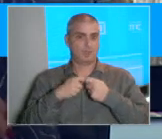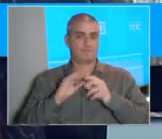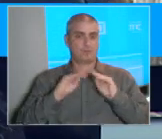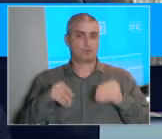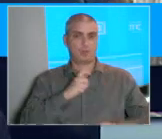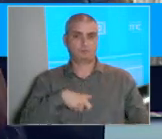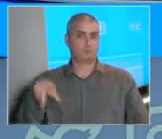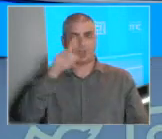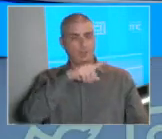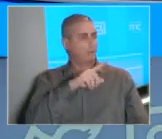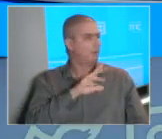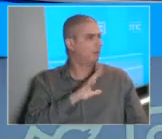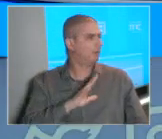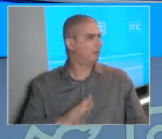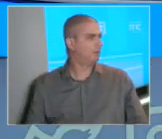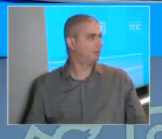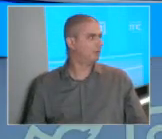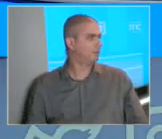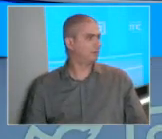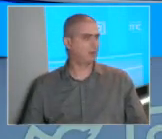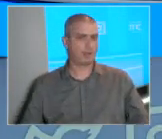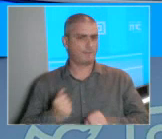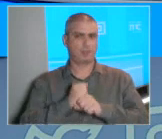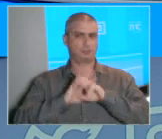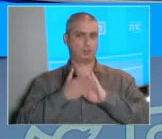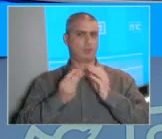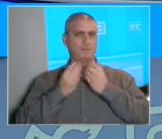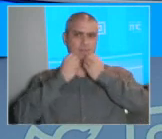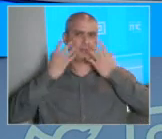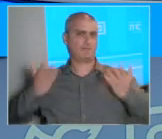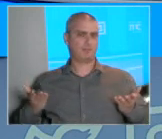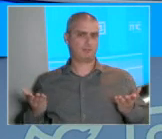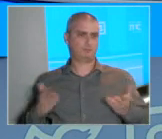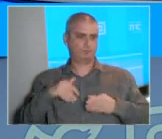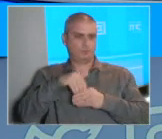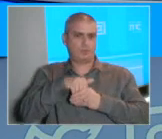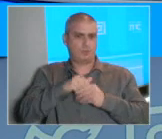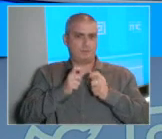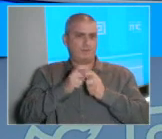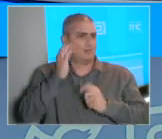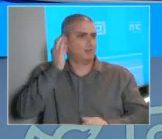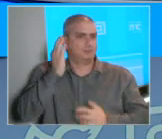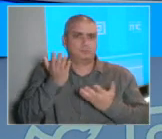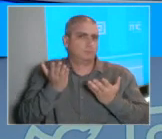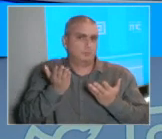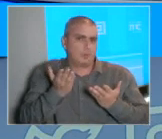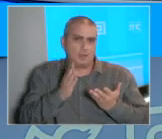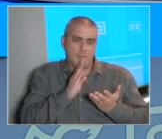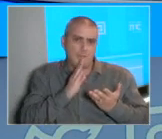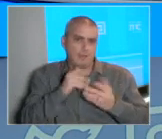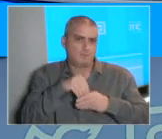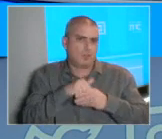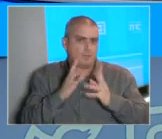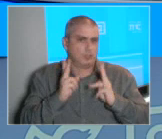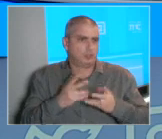המועצה. למה לעשות את כל הדברים הנפלאים האלה בתוך מפלגת נשים? מה רע